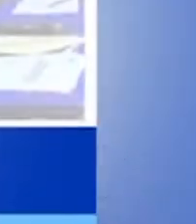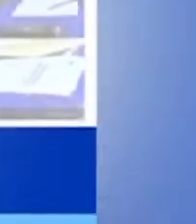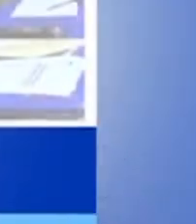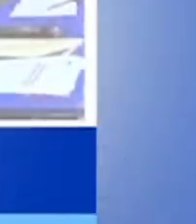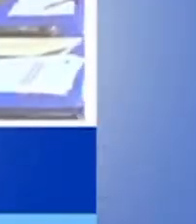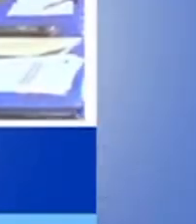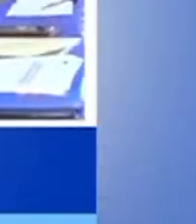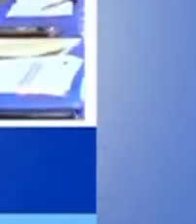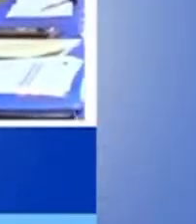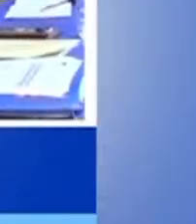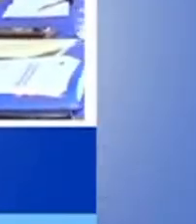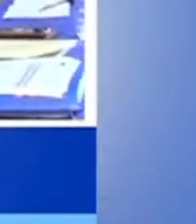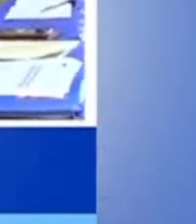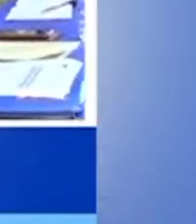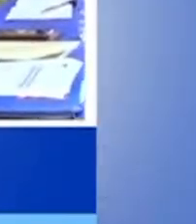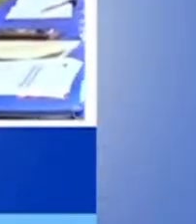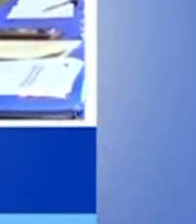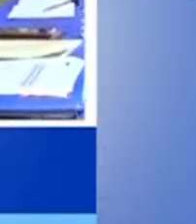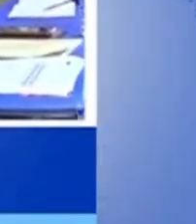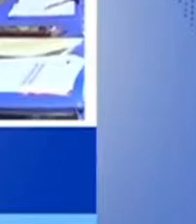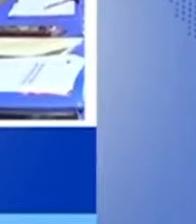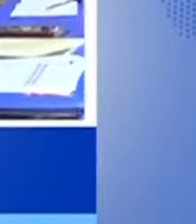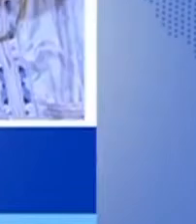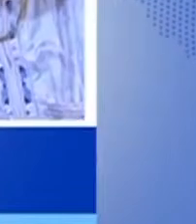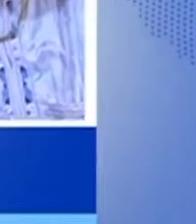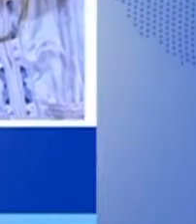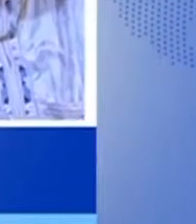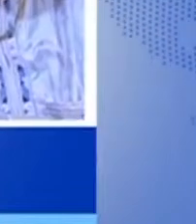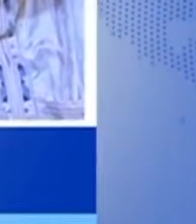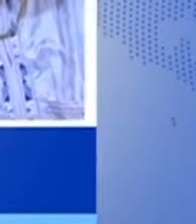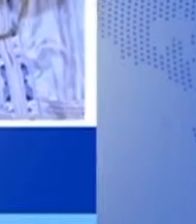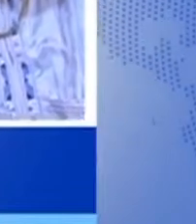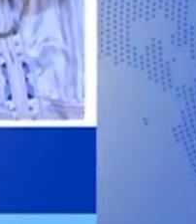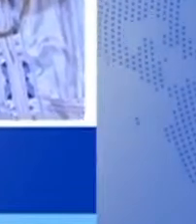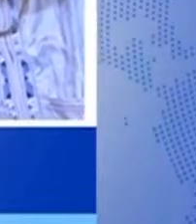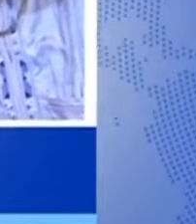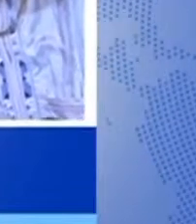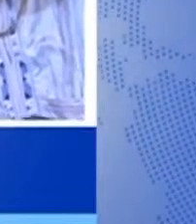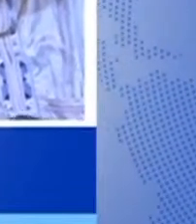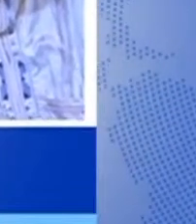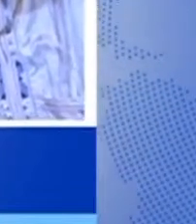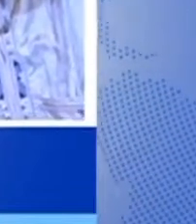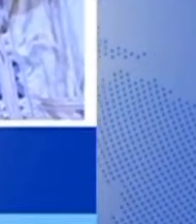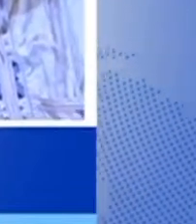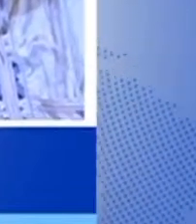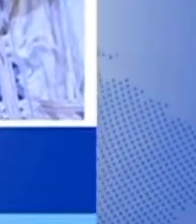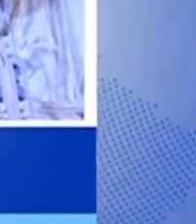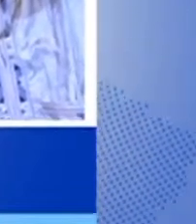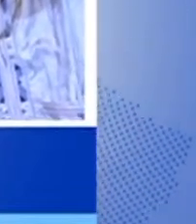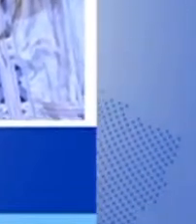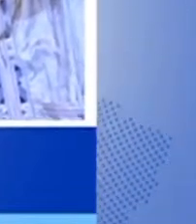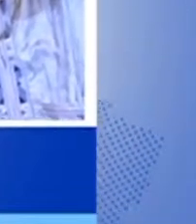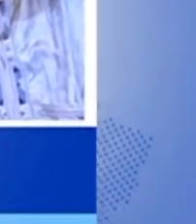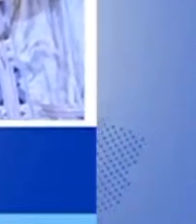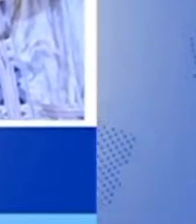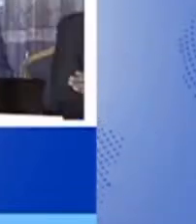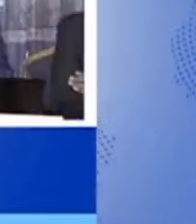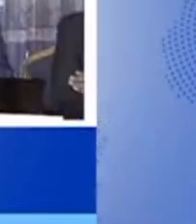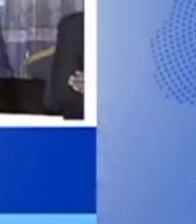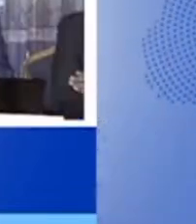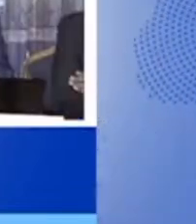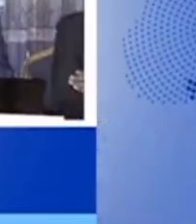La gestion de la campagne médiatique des législatives dernières est au cœur d'un séminaire initié par la Haute Autorité